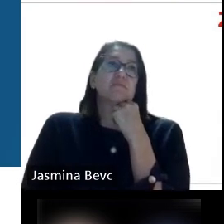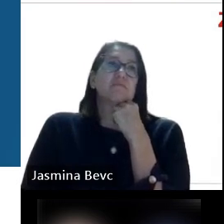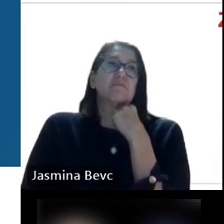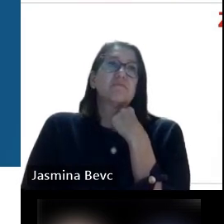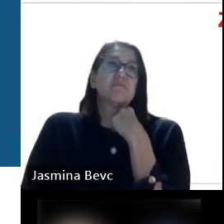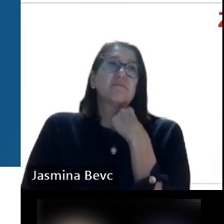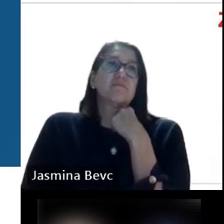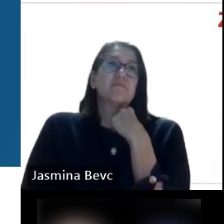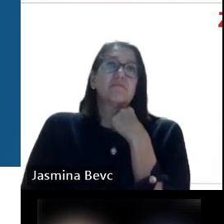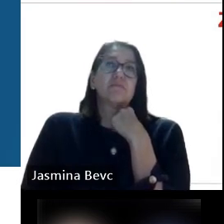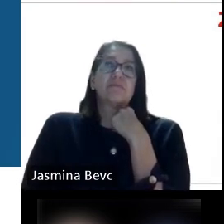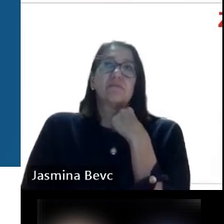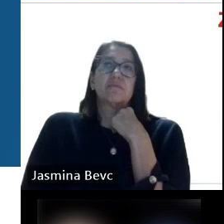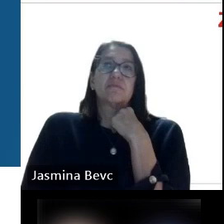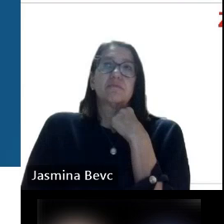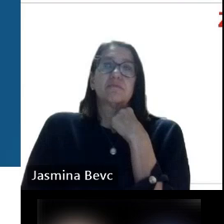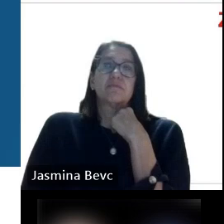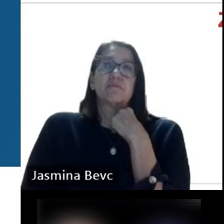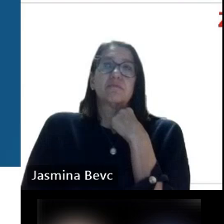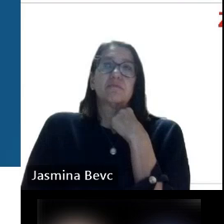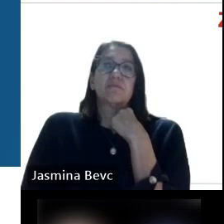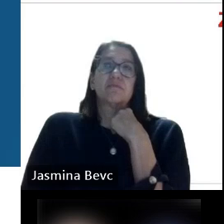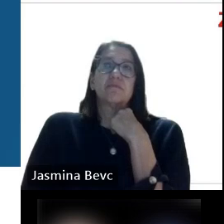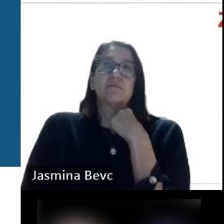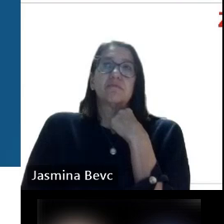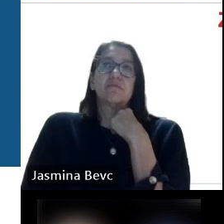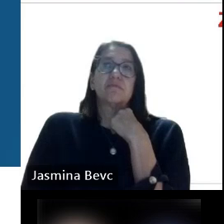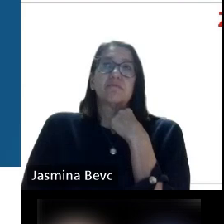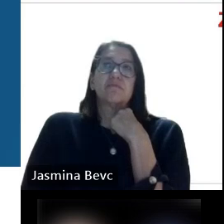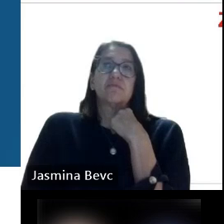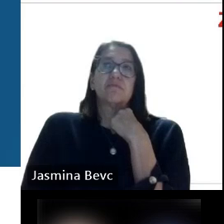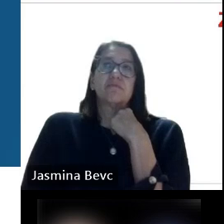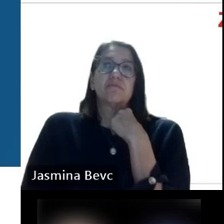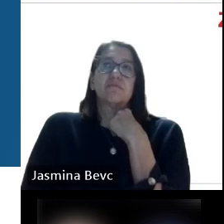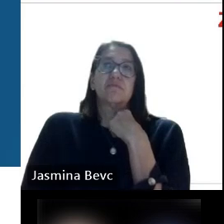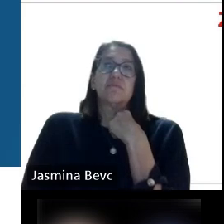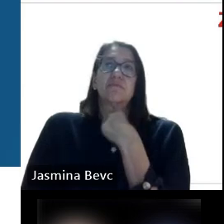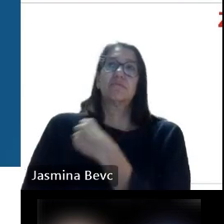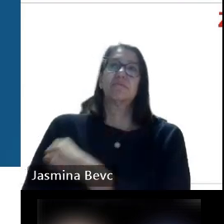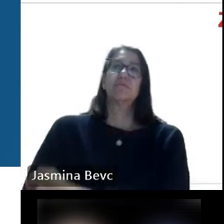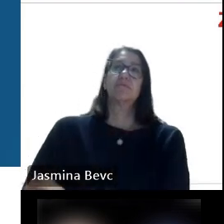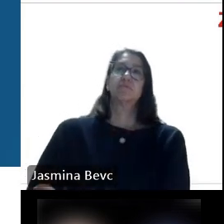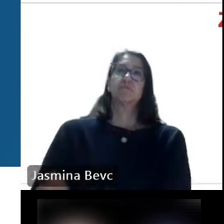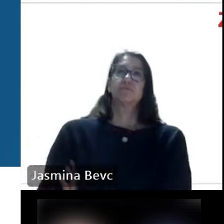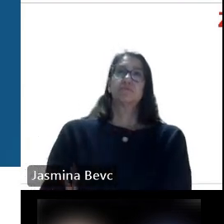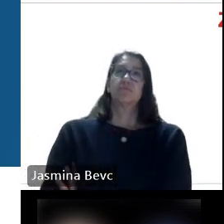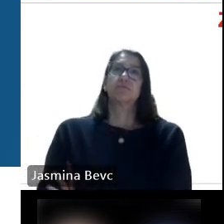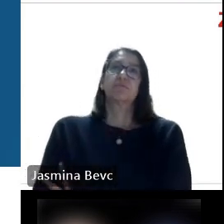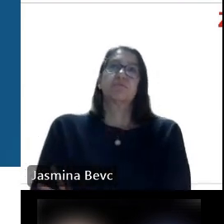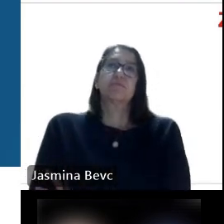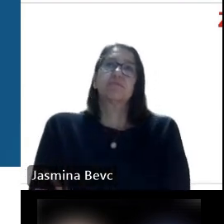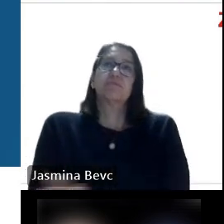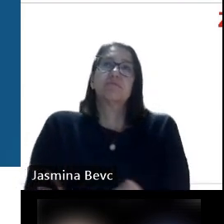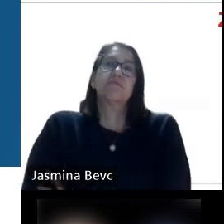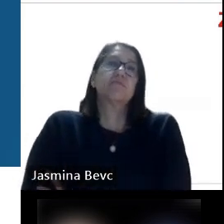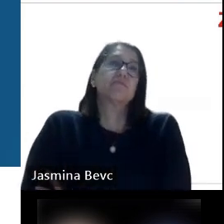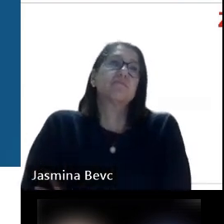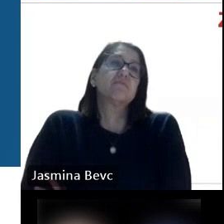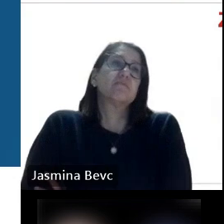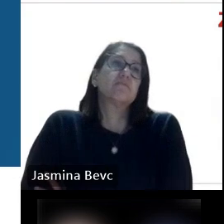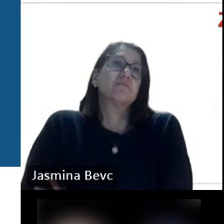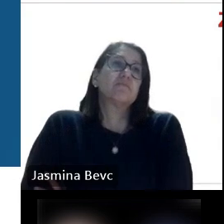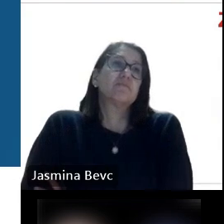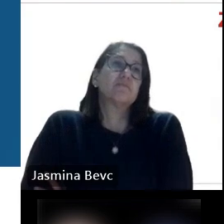toplote, ki jo toplotna črpalka prej proizvedla, pridobila za ogrevanje objekta. Ampak so ti